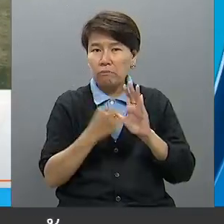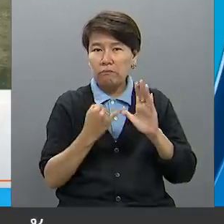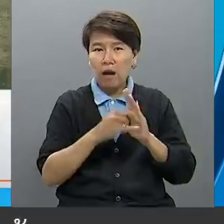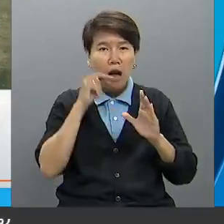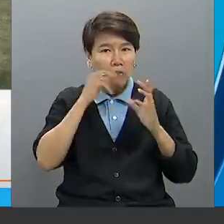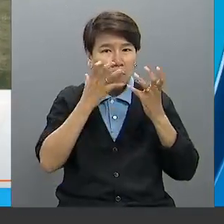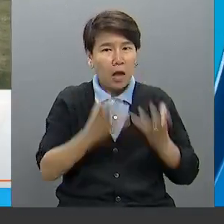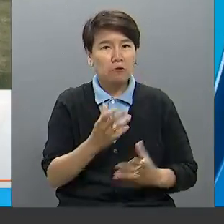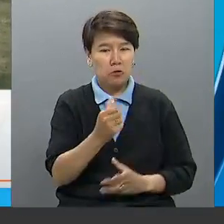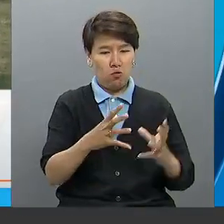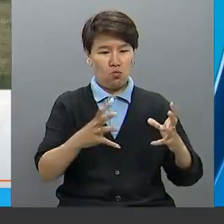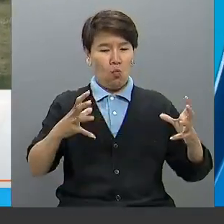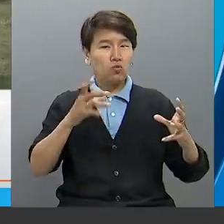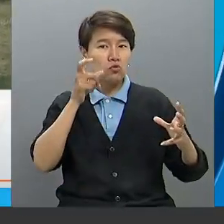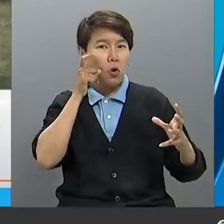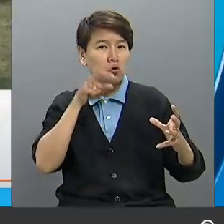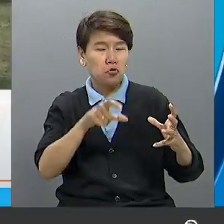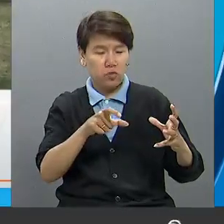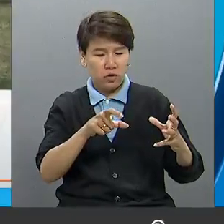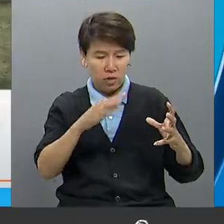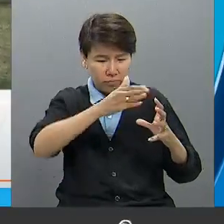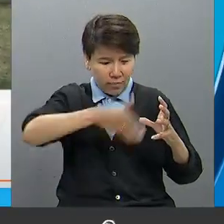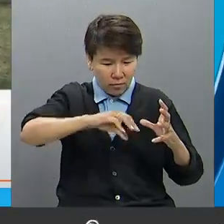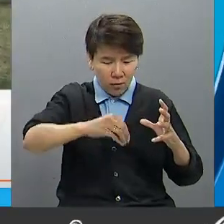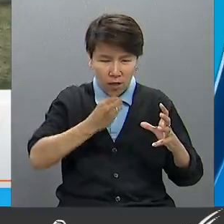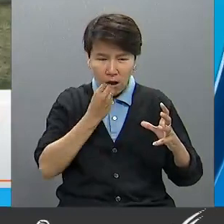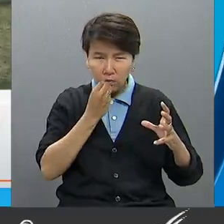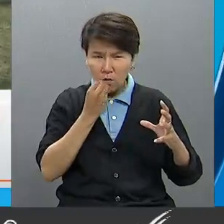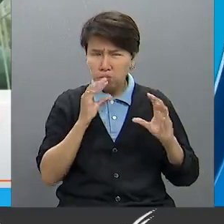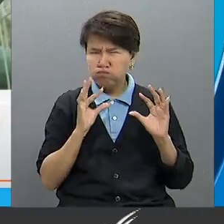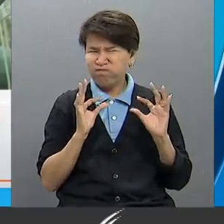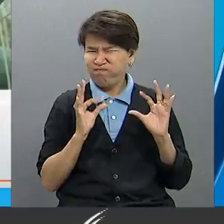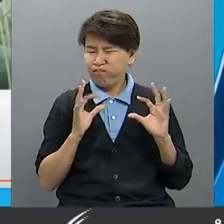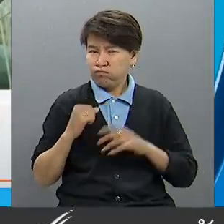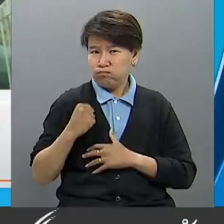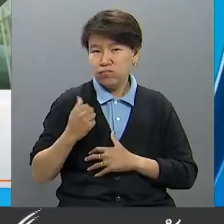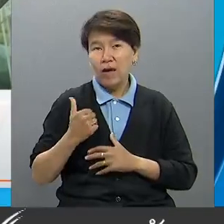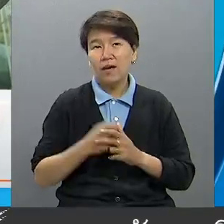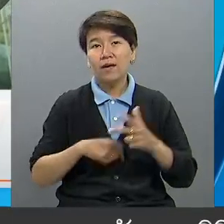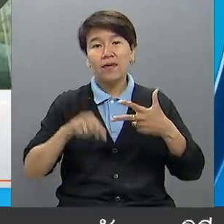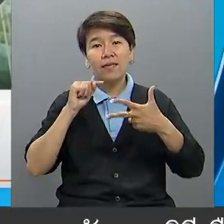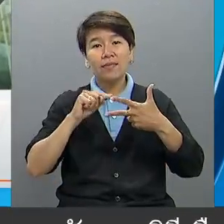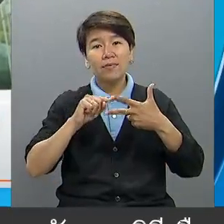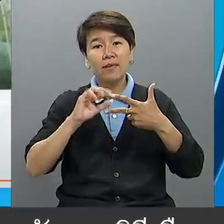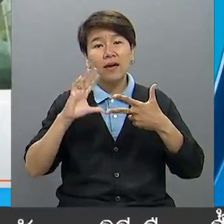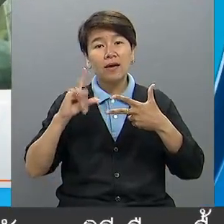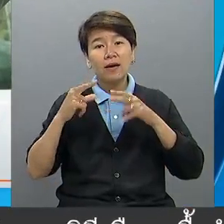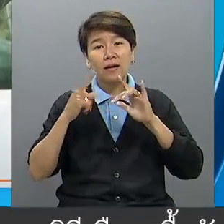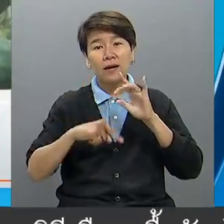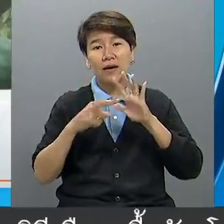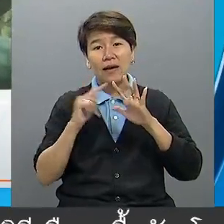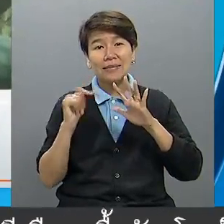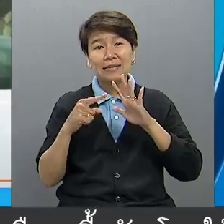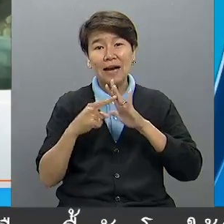ครับเมื่อสักครู่นี้เนื้อแน่นส่วนแตงโมพันช้างแสดผิวแตงโมนั้นจะมีสีดำเนื้ออย่างที่เห็นครับสีส้มนะ